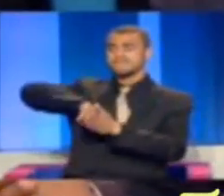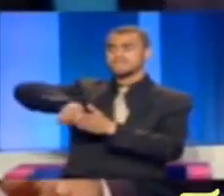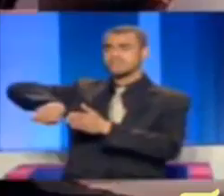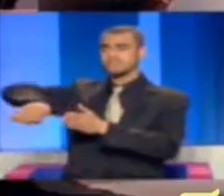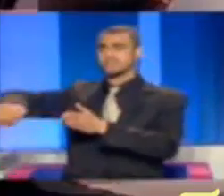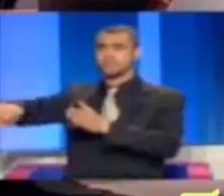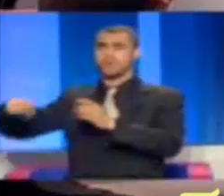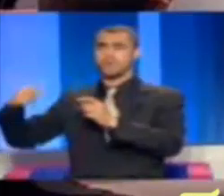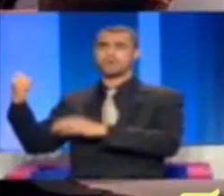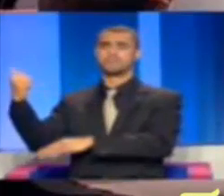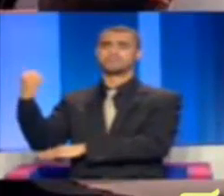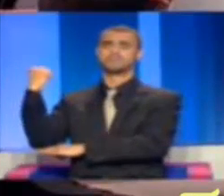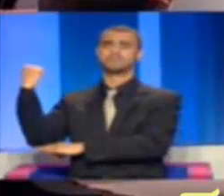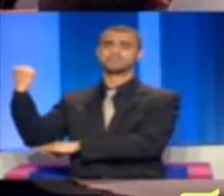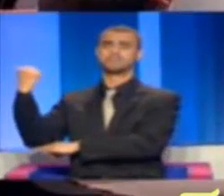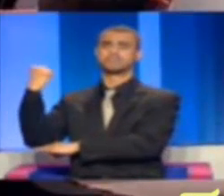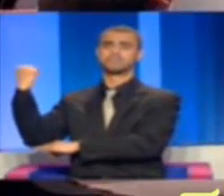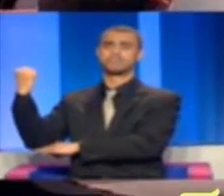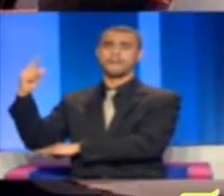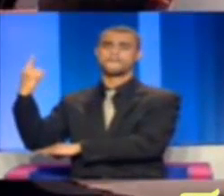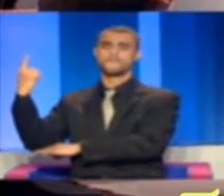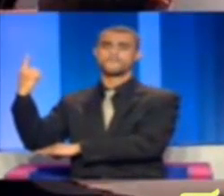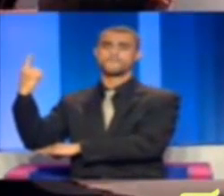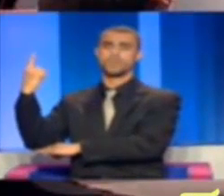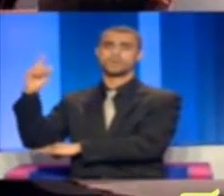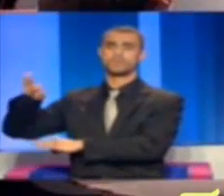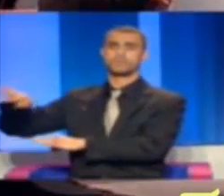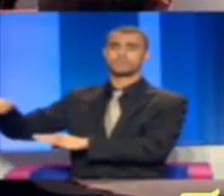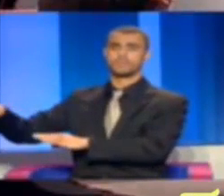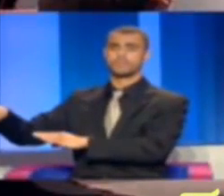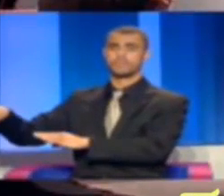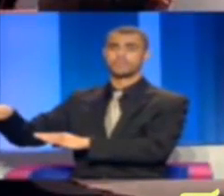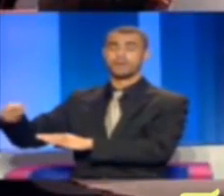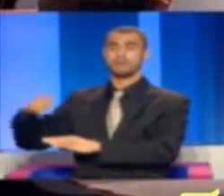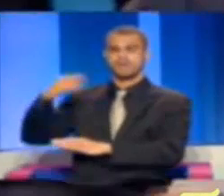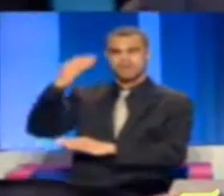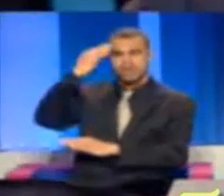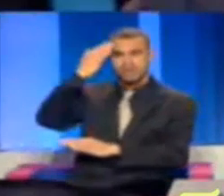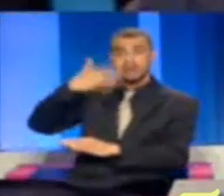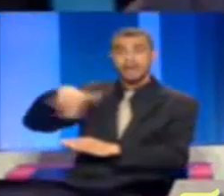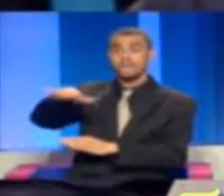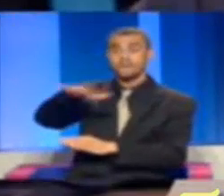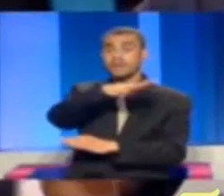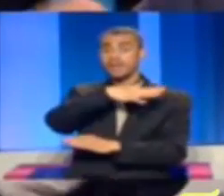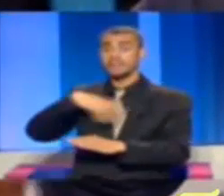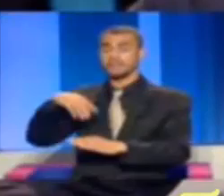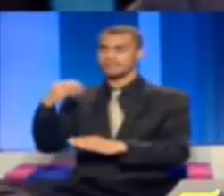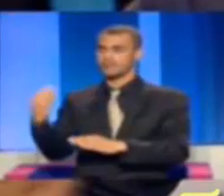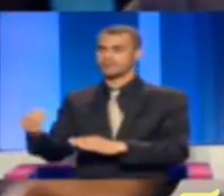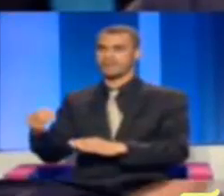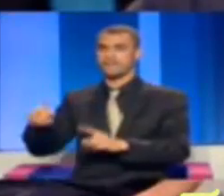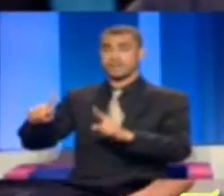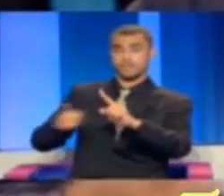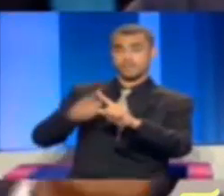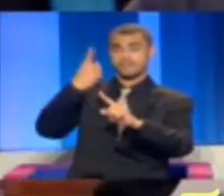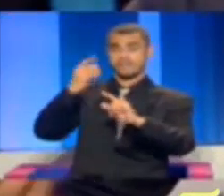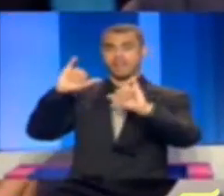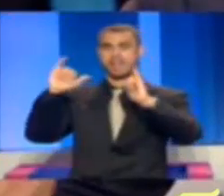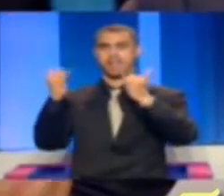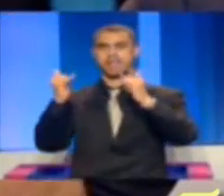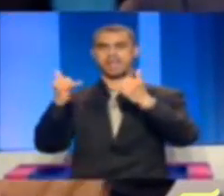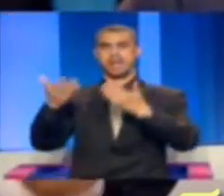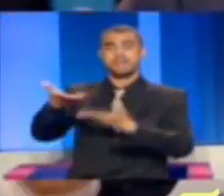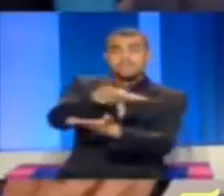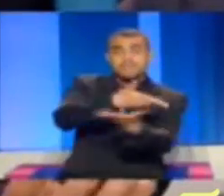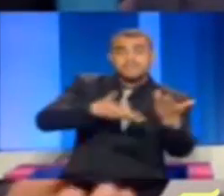الاطفال ما تيبغيوش يلعبوا معاه. وتنعرفوا حنا بان شخصيه الطفل تتكون في اللعب، ان اللعب هو مجتمع الطفل، الشخصيه ديال الطفل تتصور في اللعب.